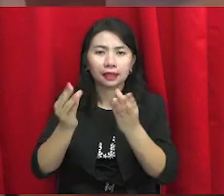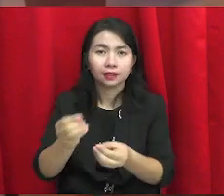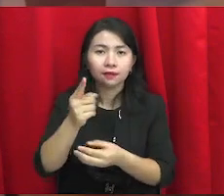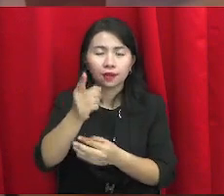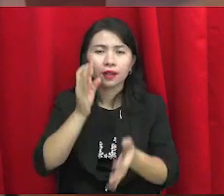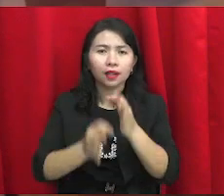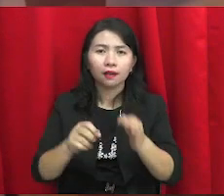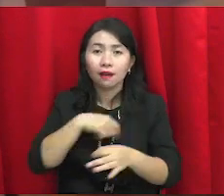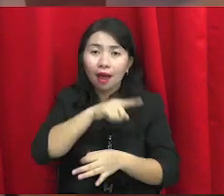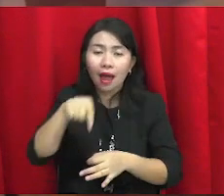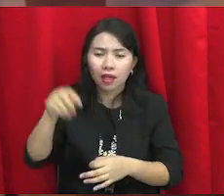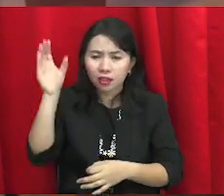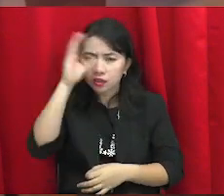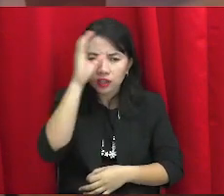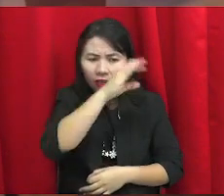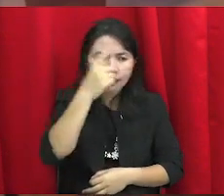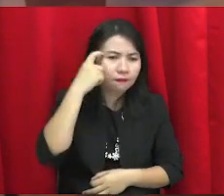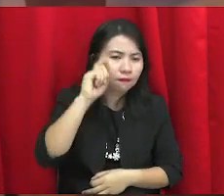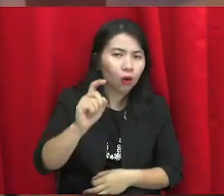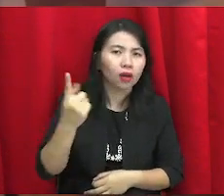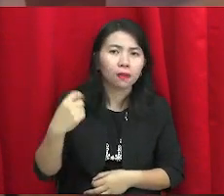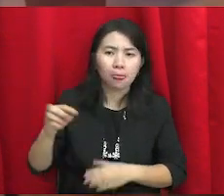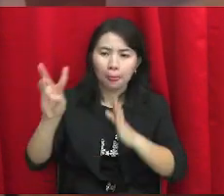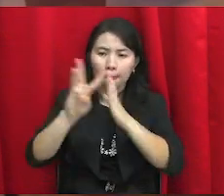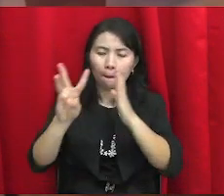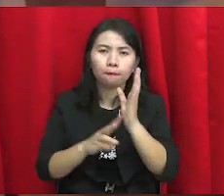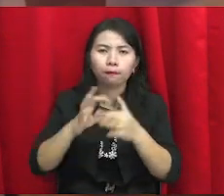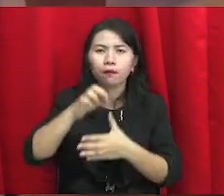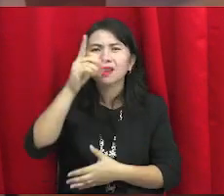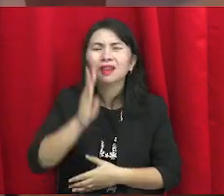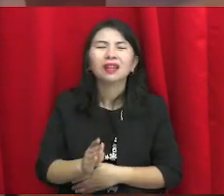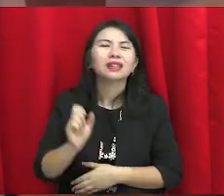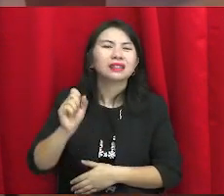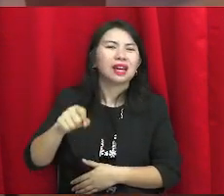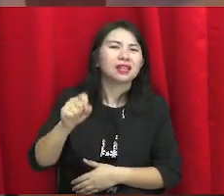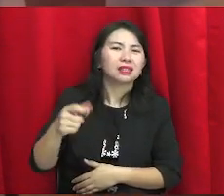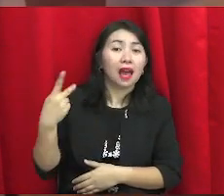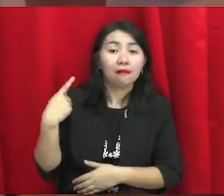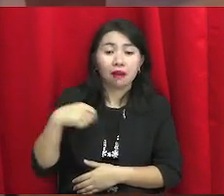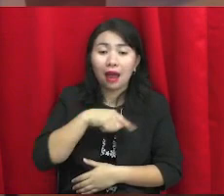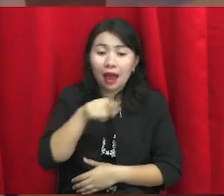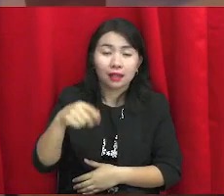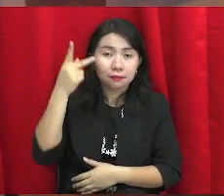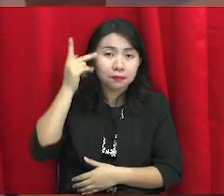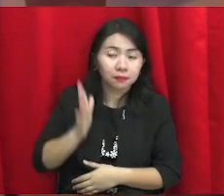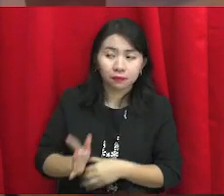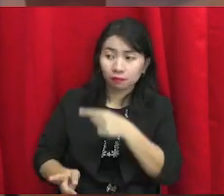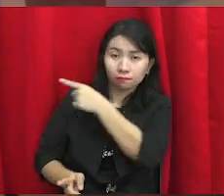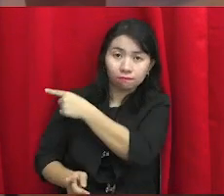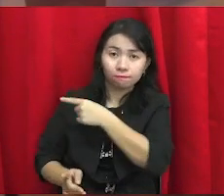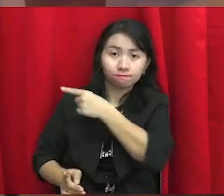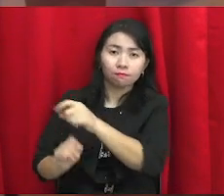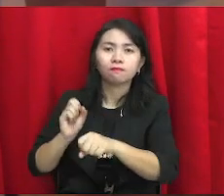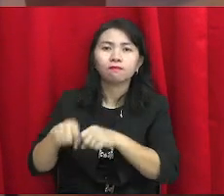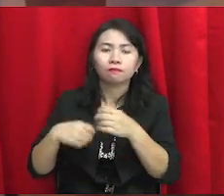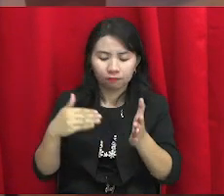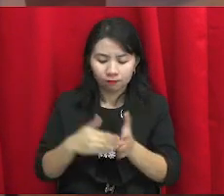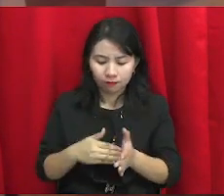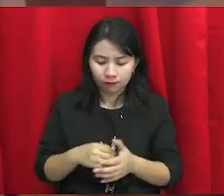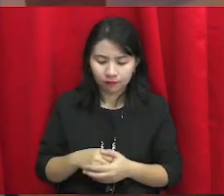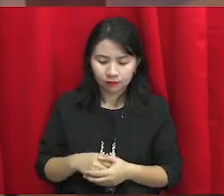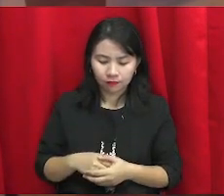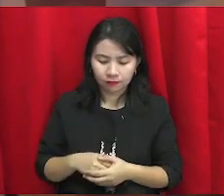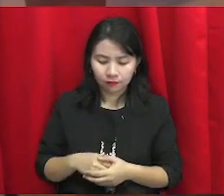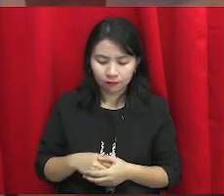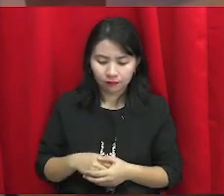we are looking for the will of God, eh, pambihira, eh, nandiyan yung pastor na ibinigay sa atin. Kaya napakaganda yung